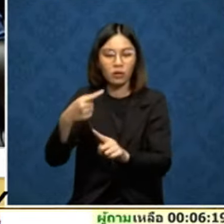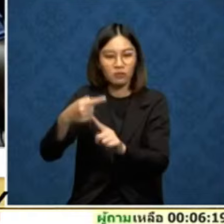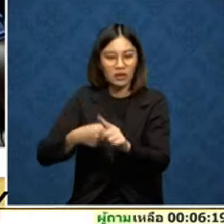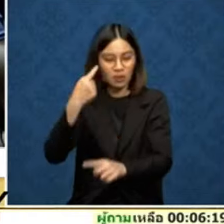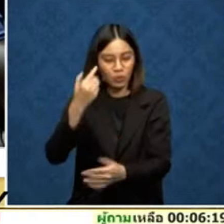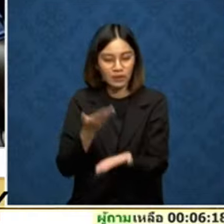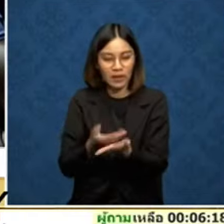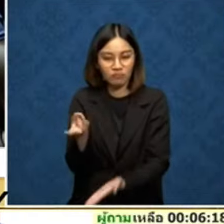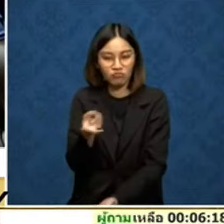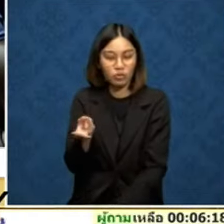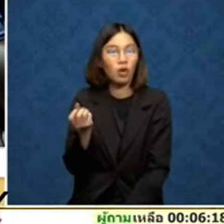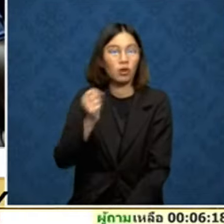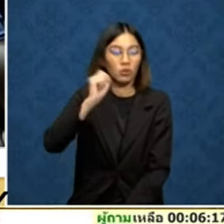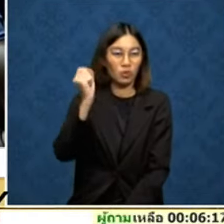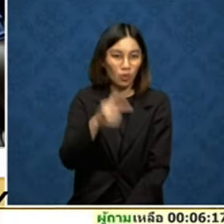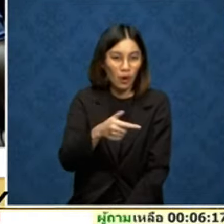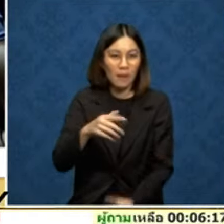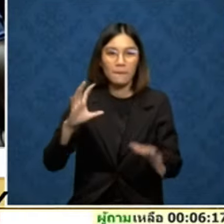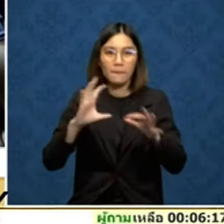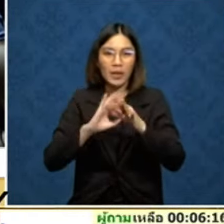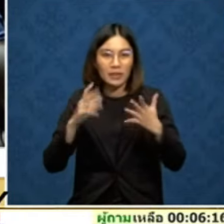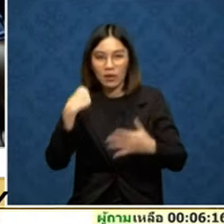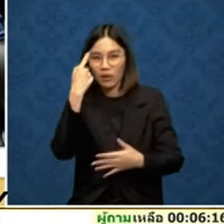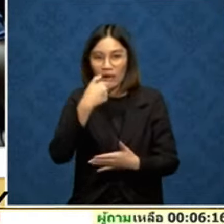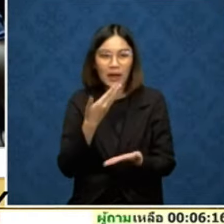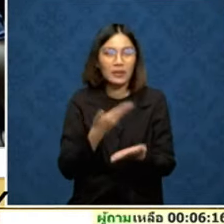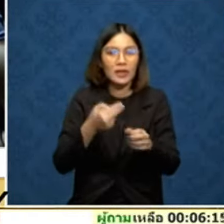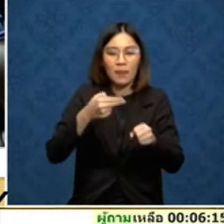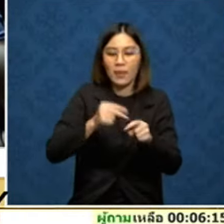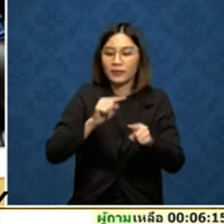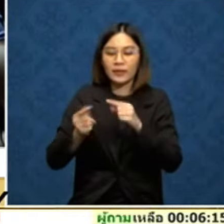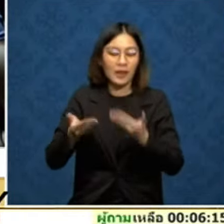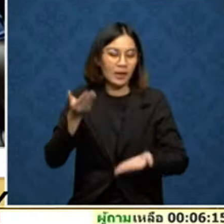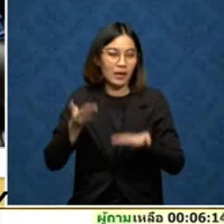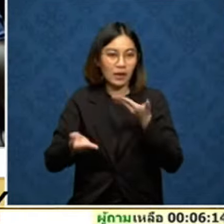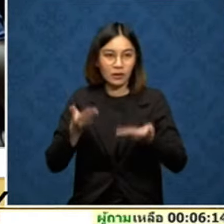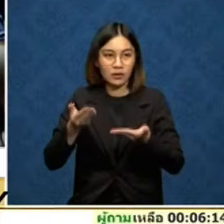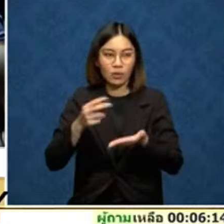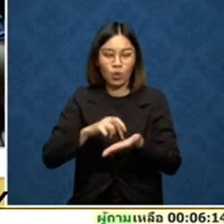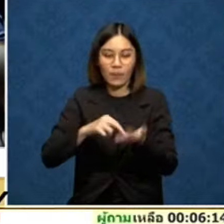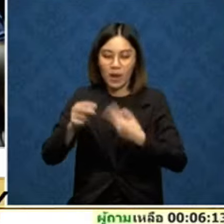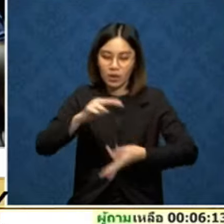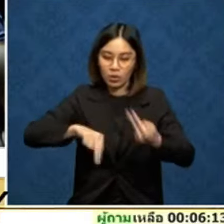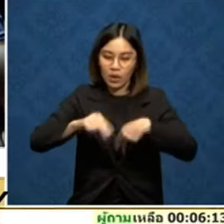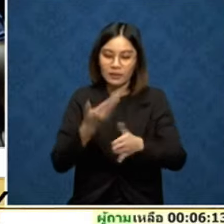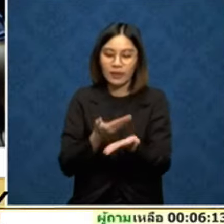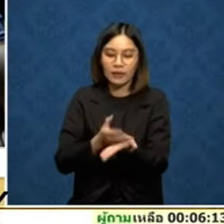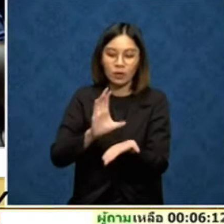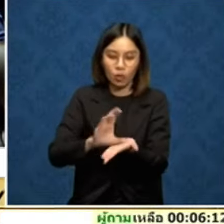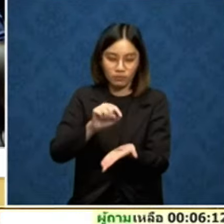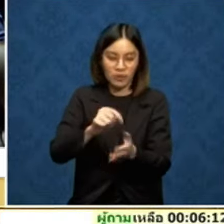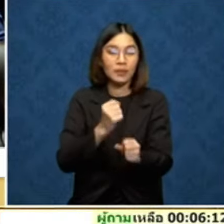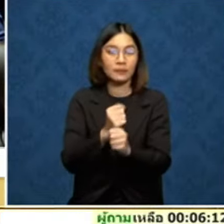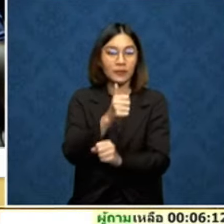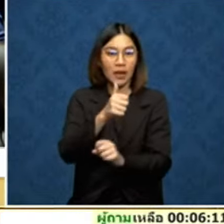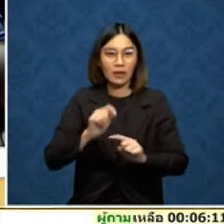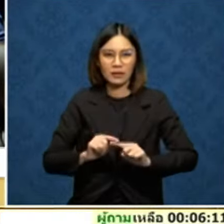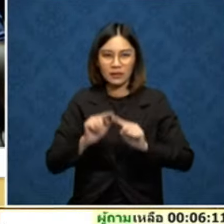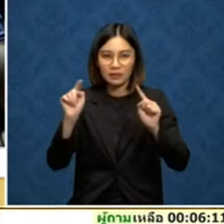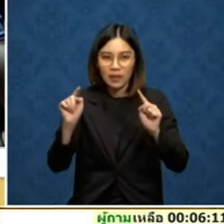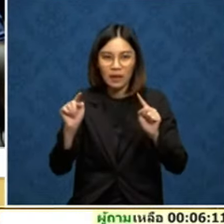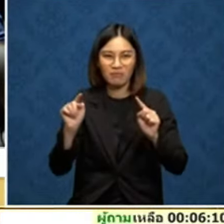แล้วก็ไม่เกี่ยงว่าใครจะเติมเบนซินหรือว่าเติมดีเซลแล้วก็สามารถที่จะควบคุมงบประมาณได้ค่ะแต่กลับ